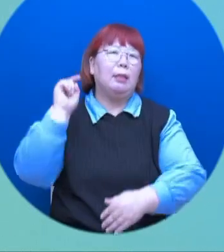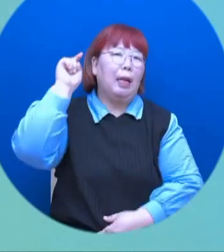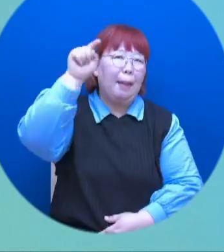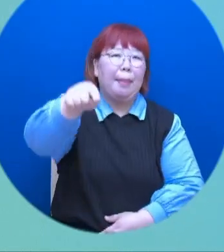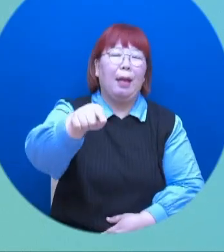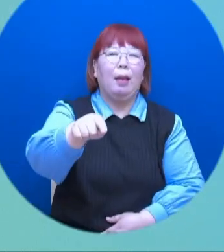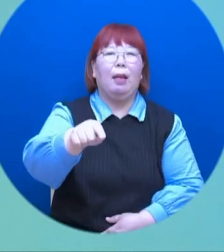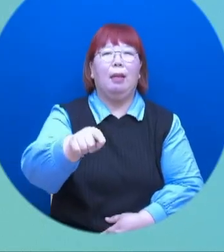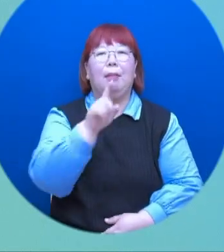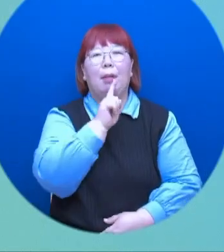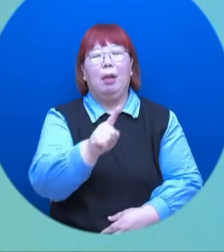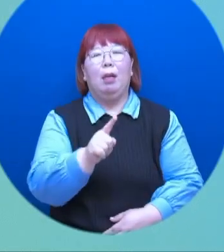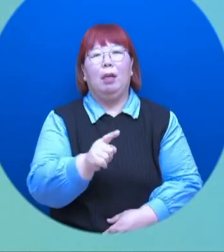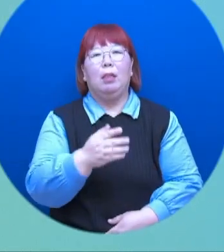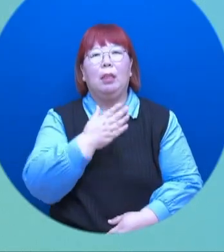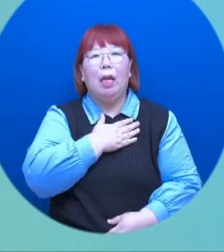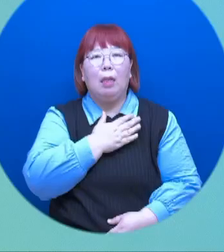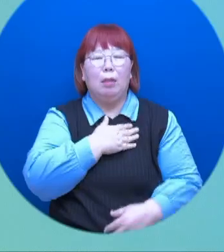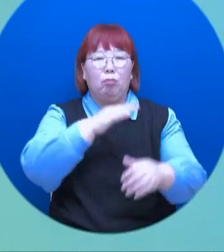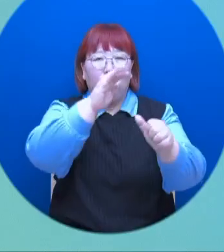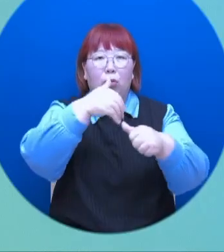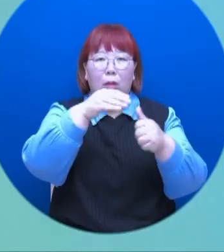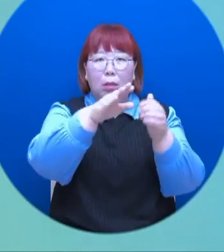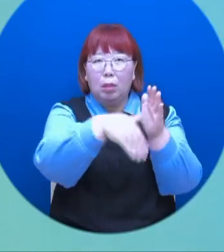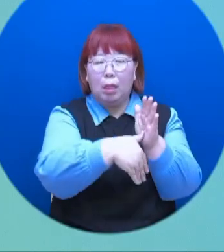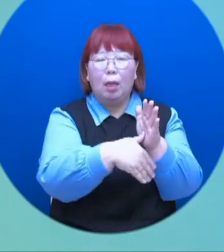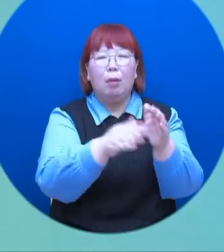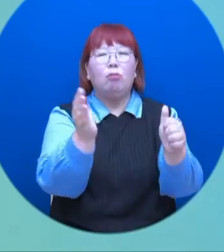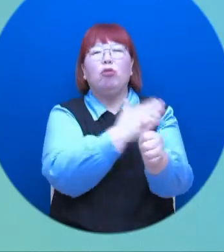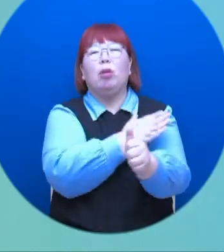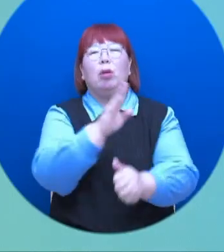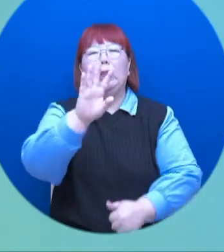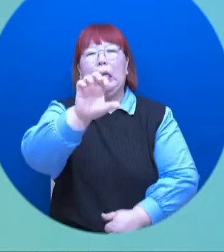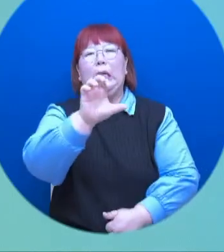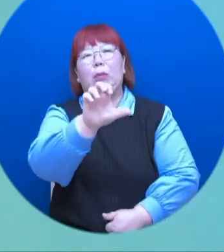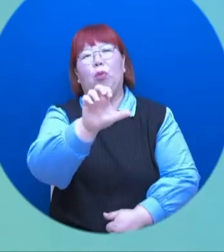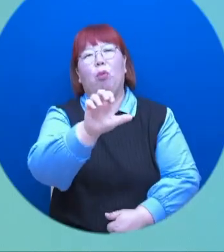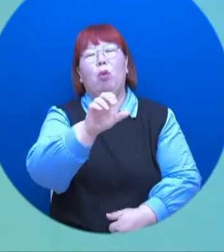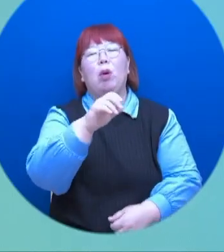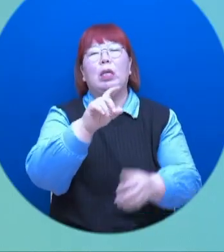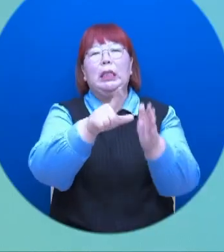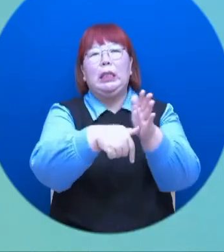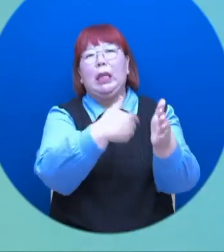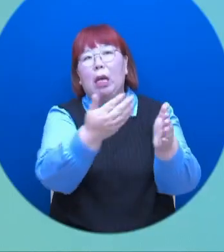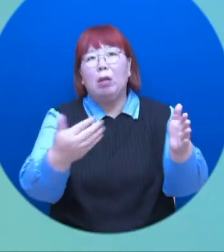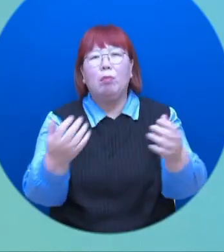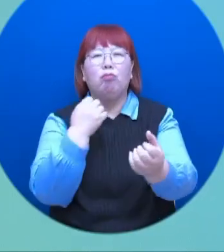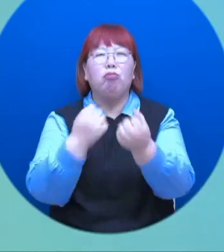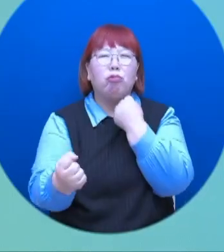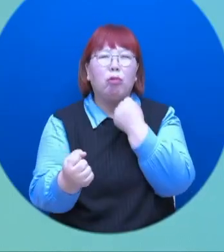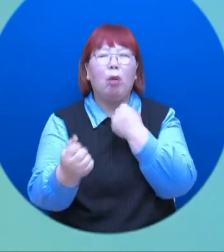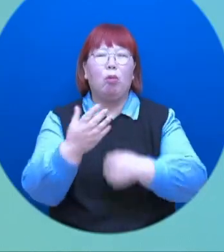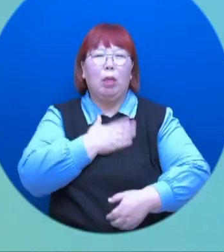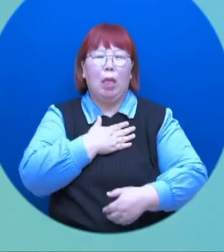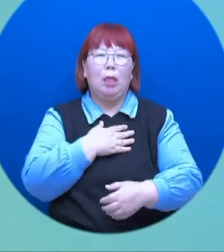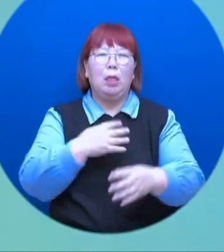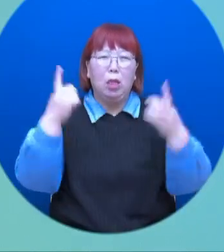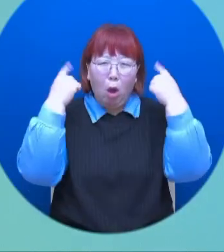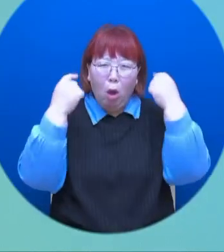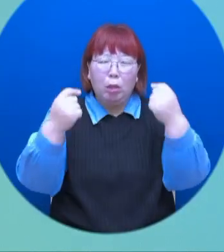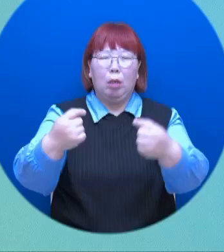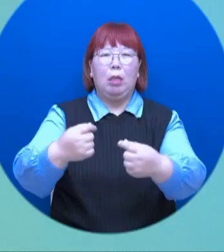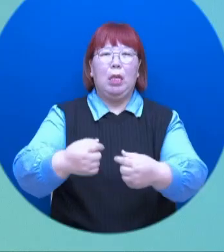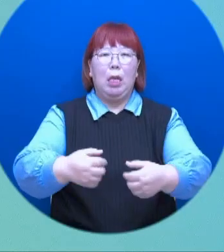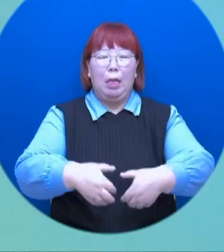나를 부르실 때나 45년이 지난 지금에도 나는 여전히 강건합니다. 이 고백을 할 수 있는 사람,